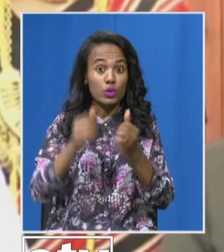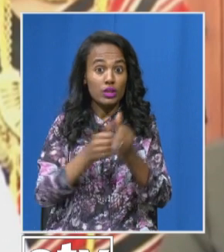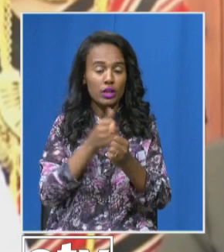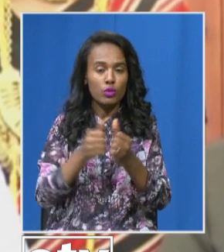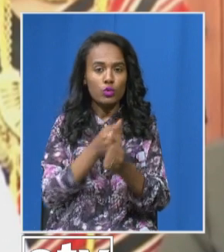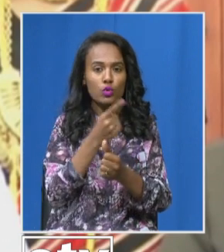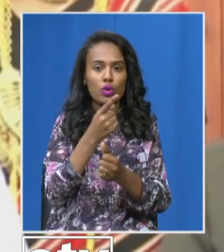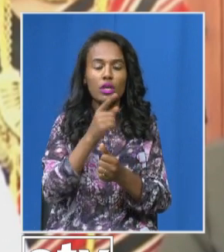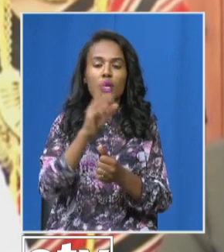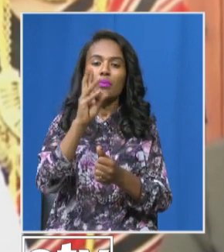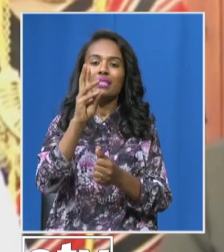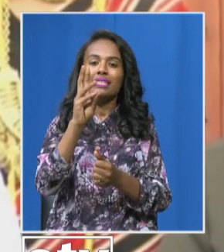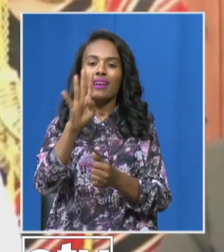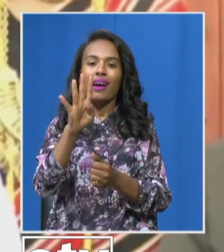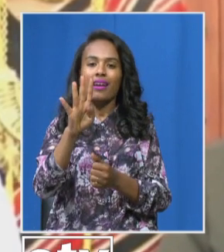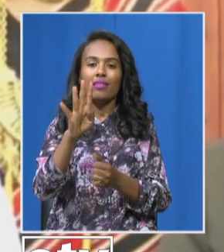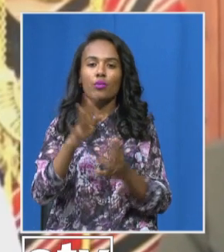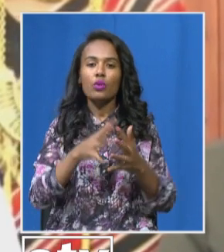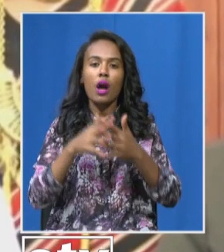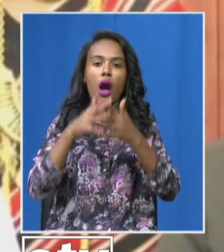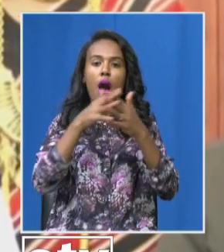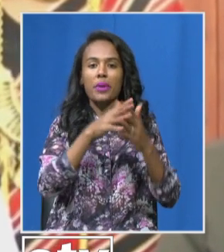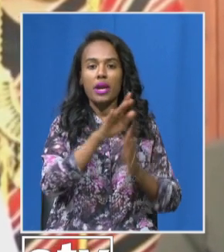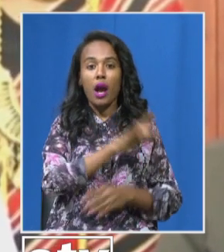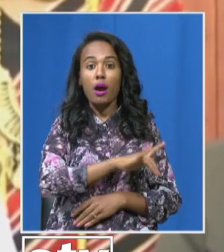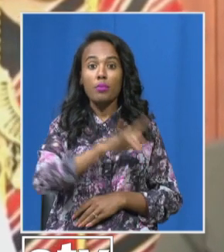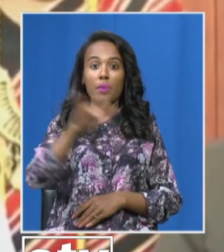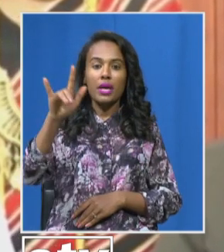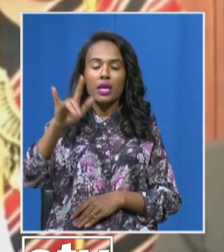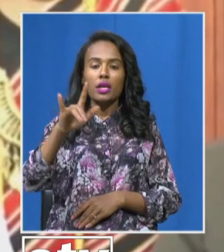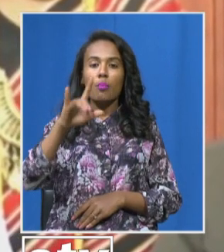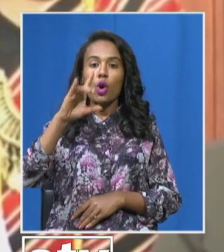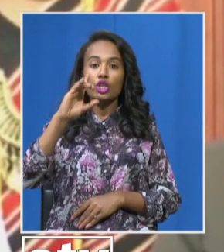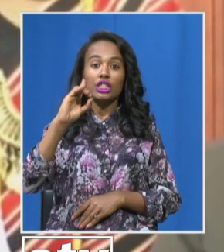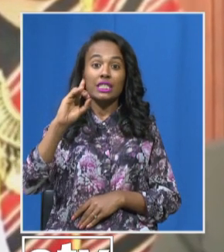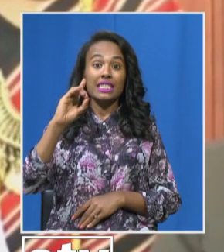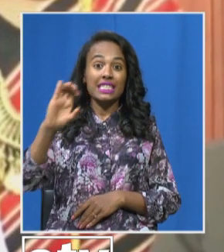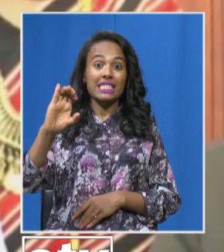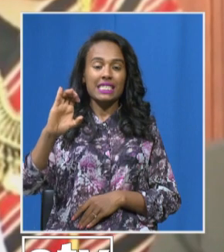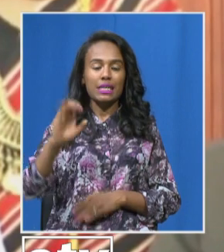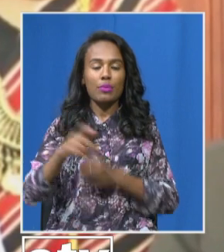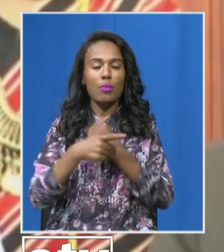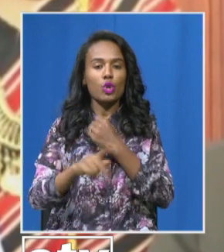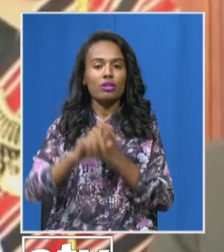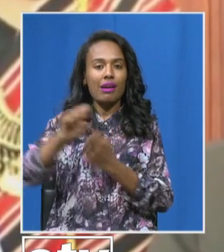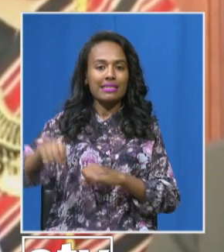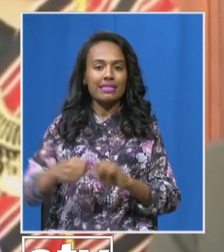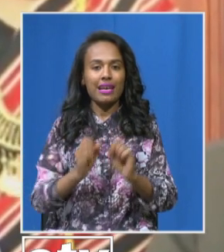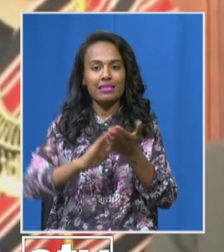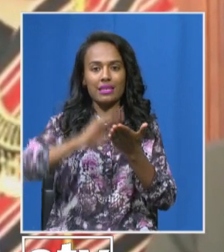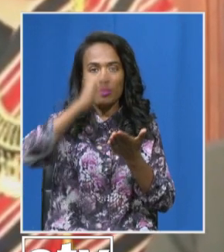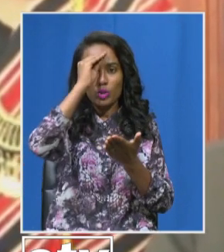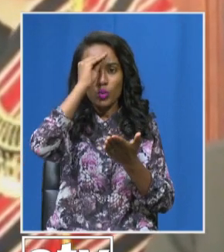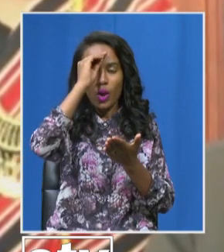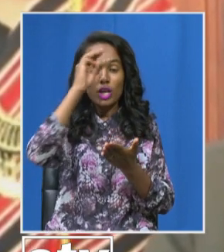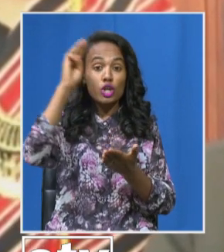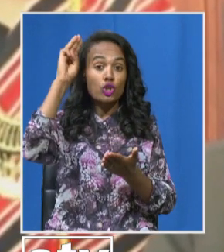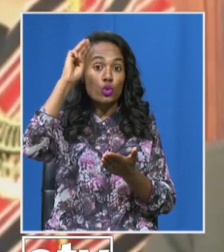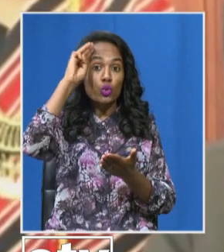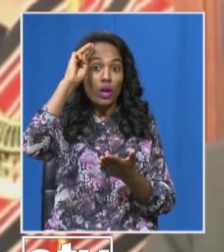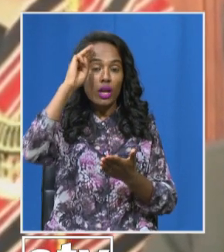በ1964 ወደ አሜሪካ በመሄድ በዋሽንግተን ዩኒቨርሲቲ በፖለቲካ ሳይንስ ተመርቀዋል። ሱልጣን